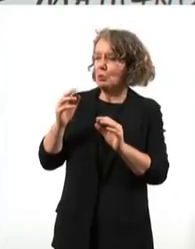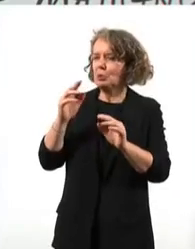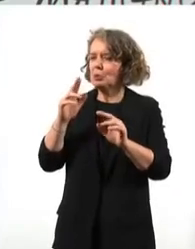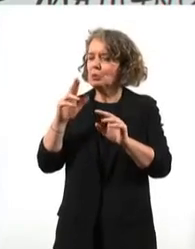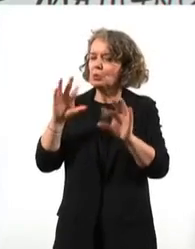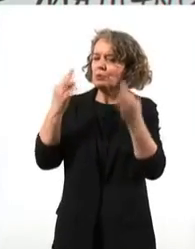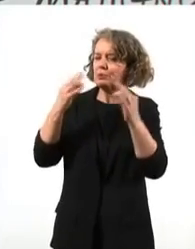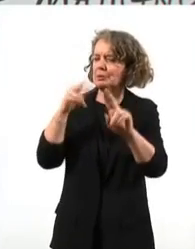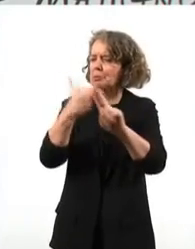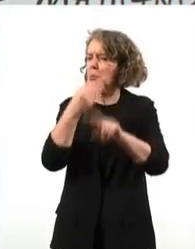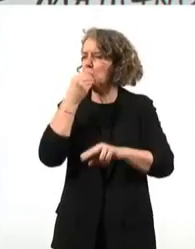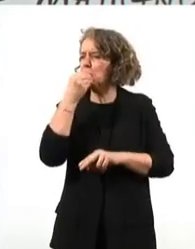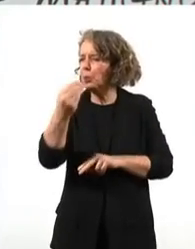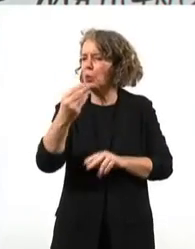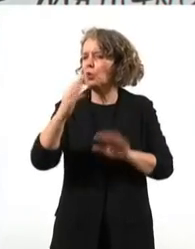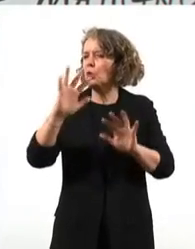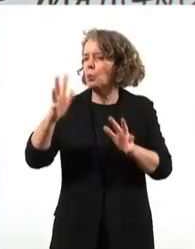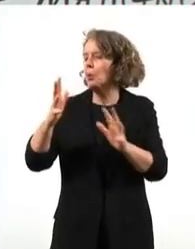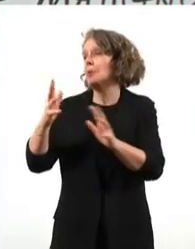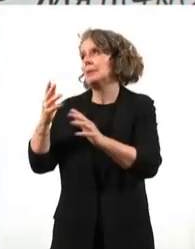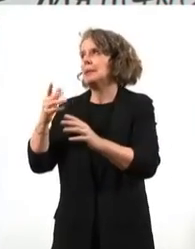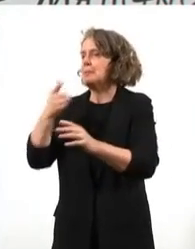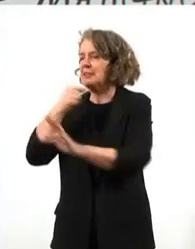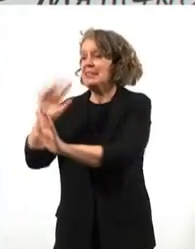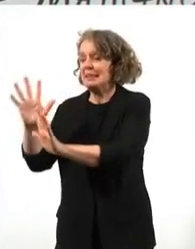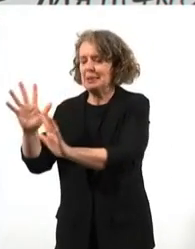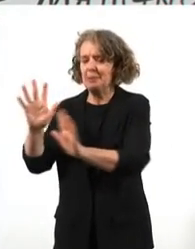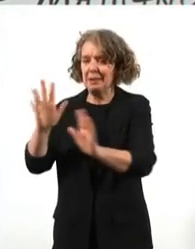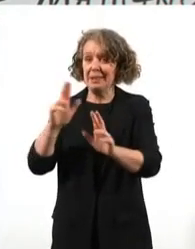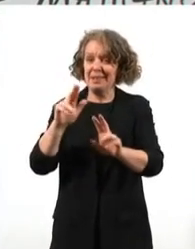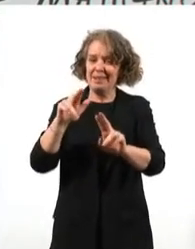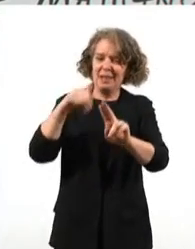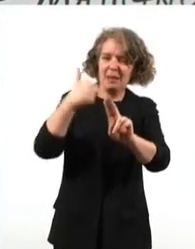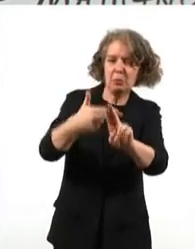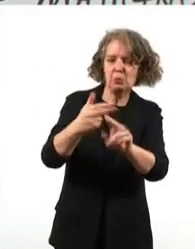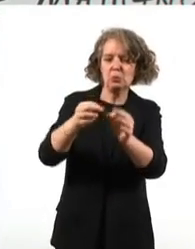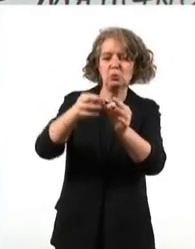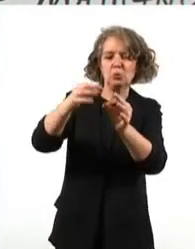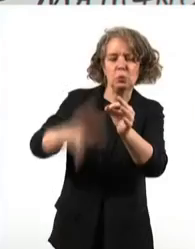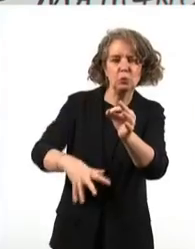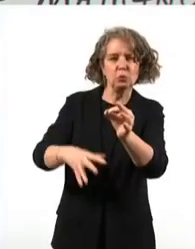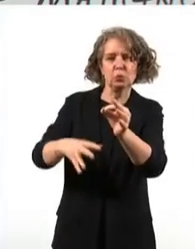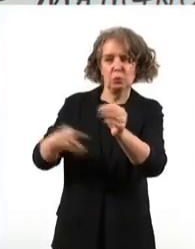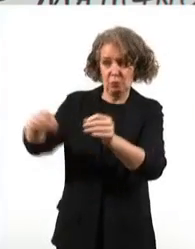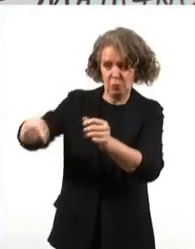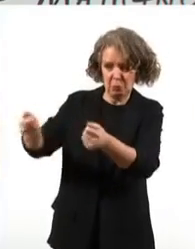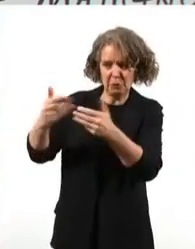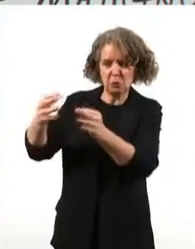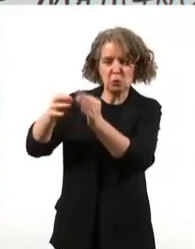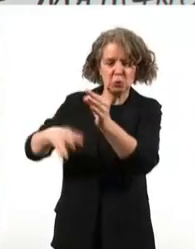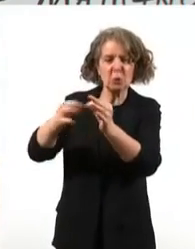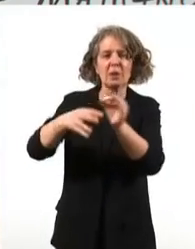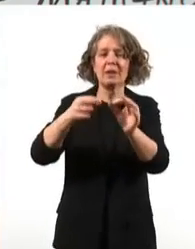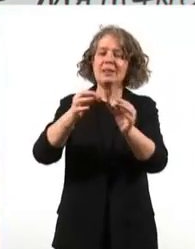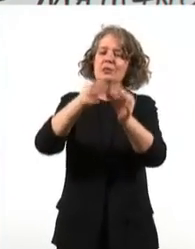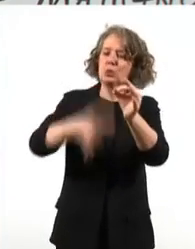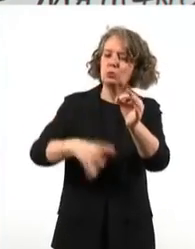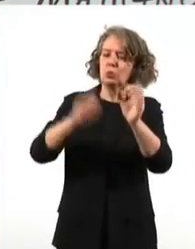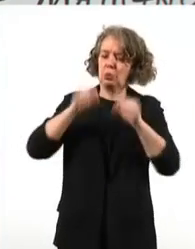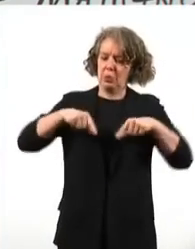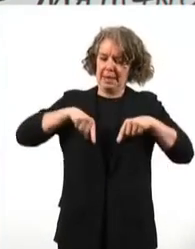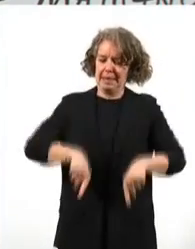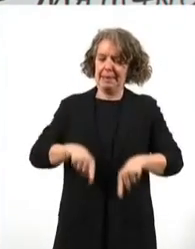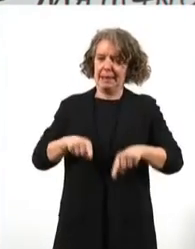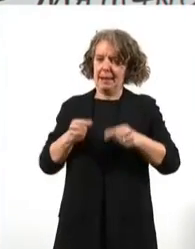réponse, c'est que ces réponses qu'on peut vous apporter, ces solutions, elles peuvent relever de l'État, mais elles peuvent aussi relever des